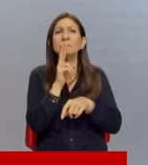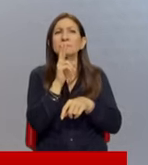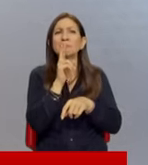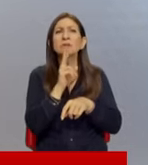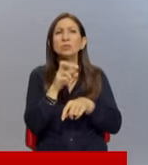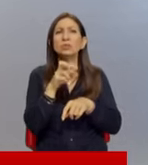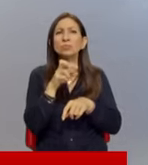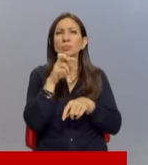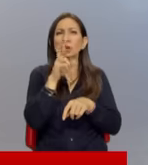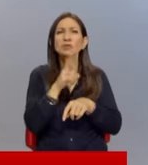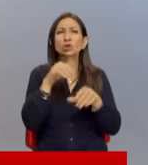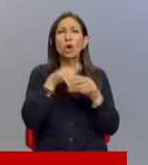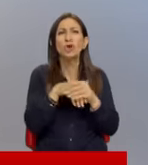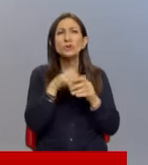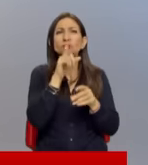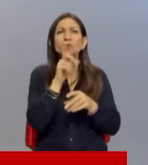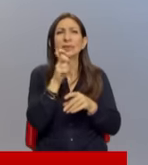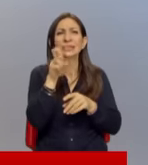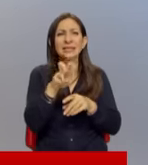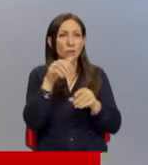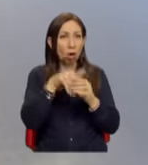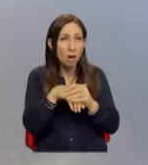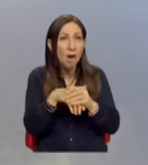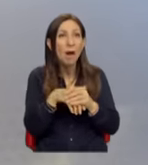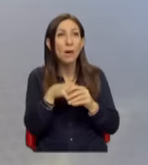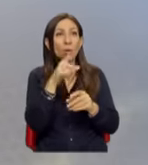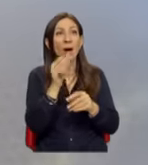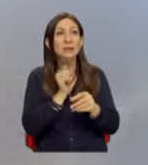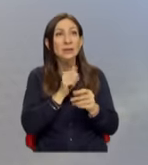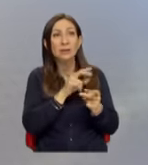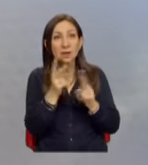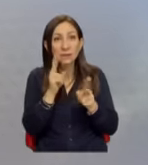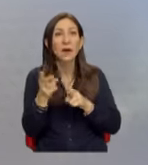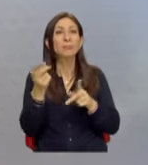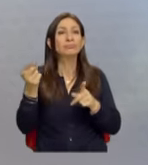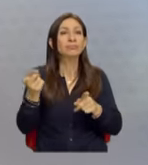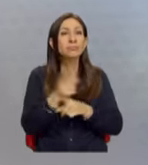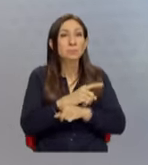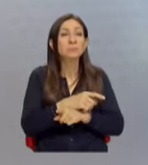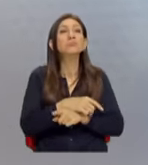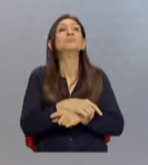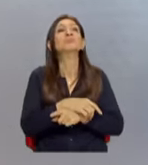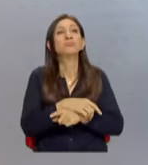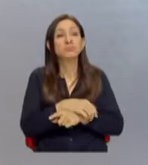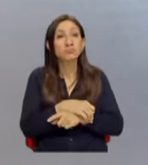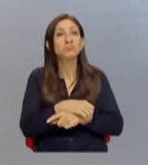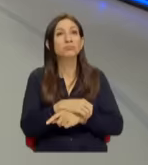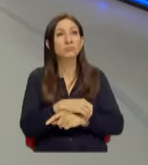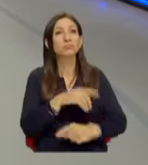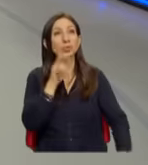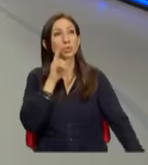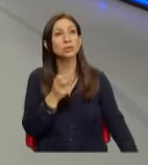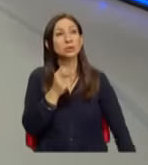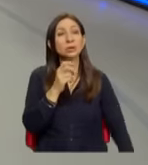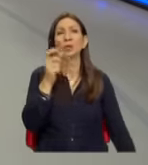198 oy. Evet 198 oyla. Yani bu asker transferleri, şunlar bunlar bu tür sonuç. Oradan